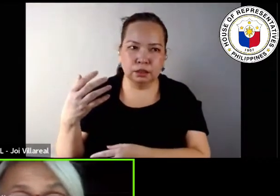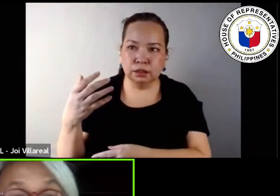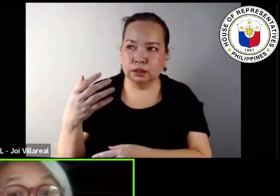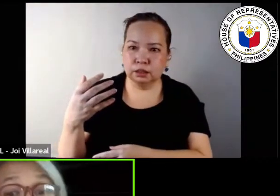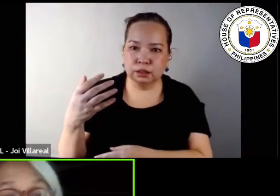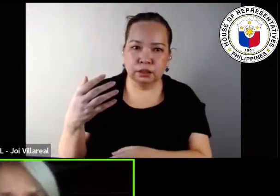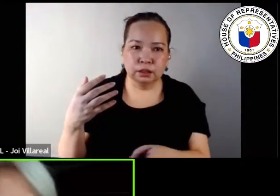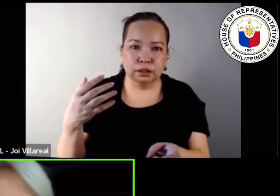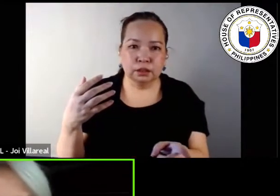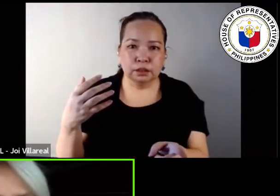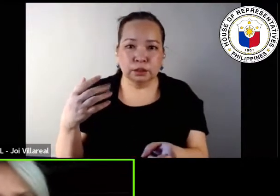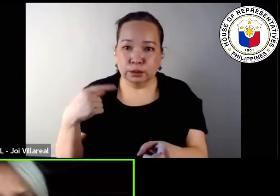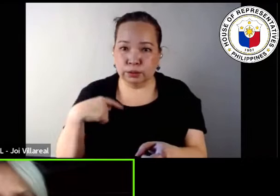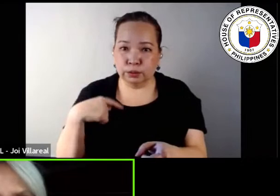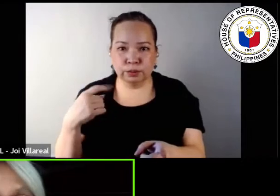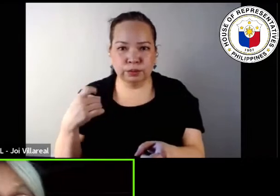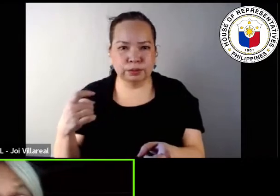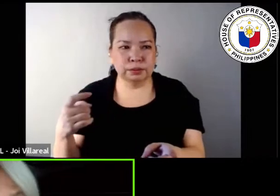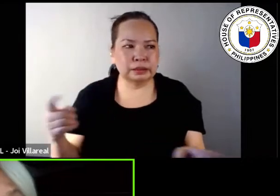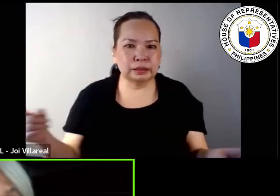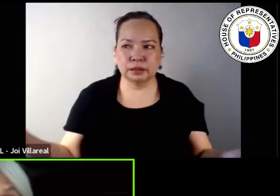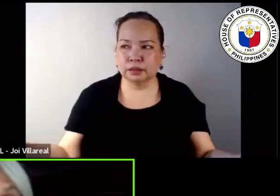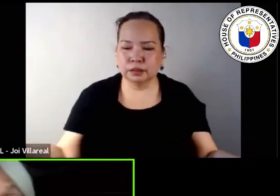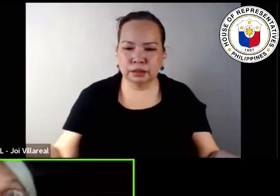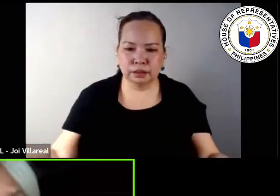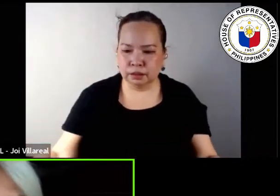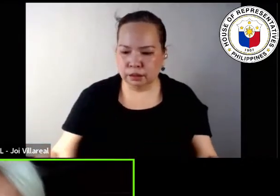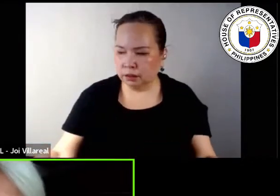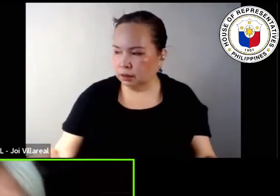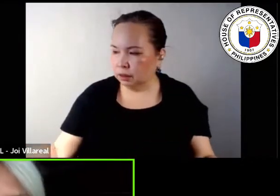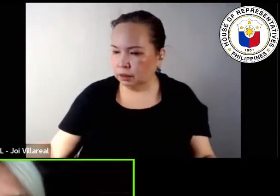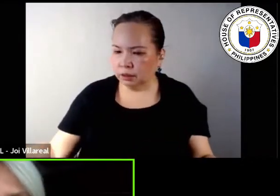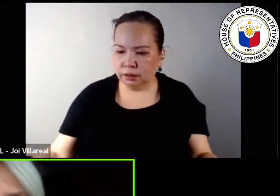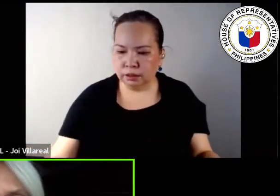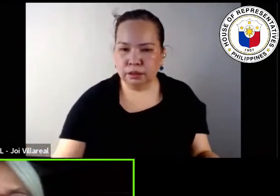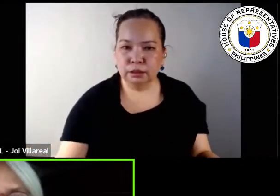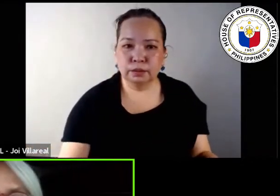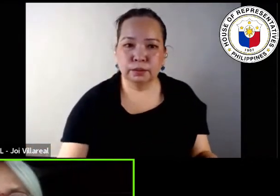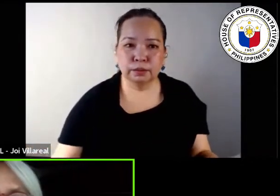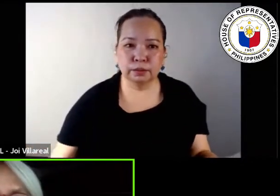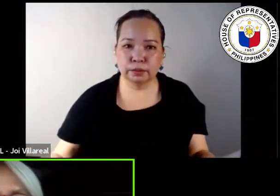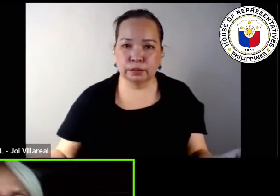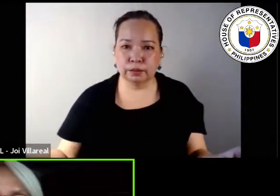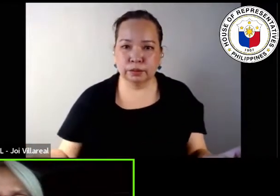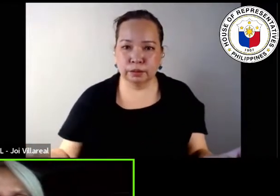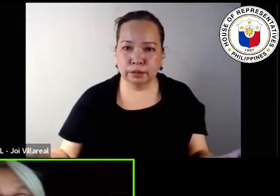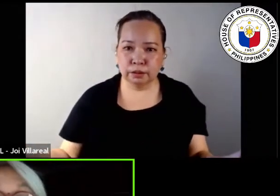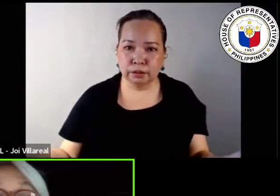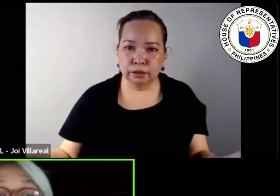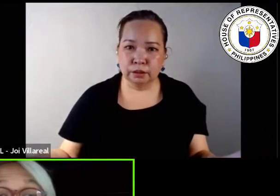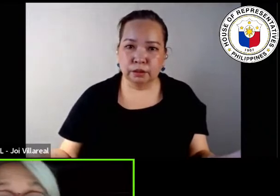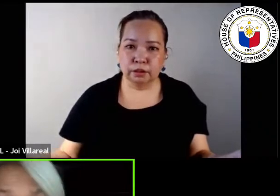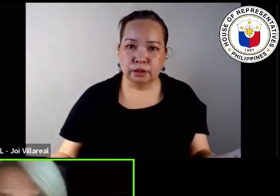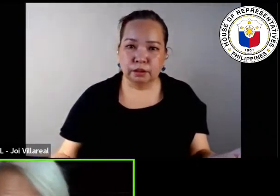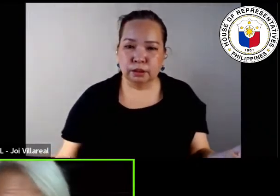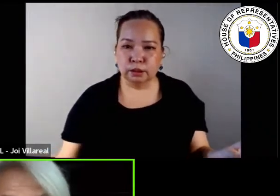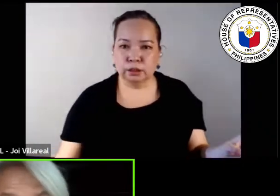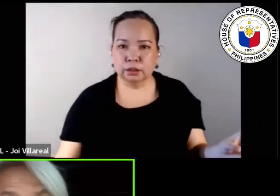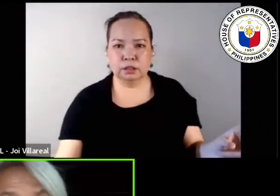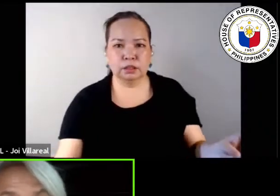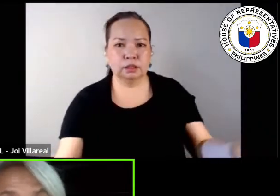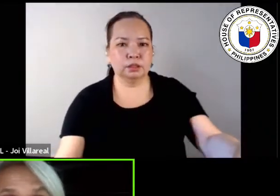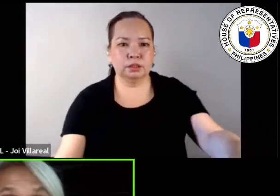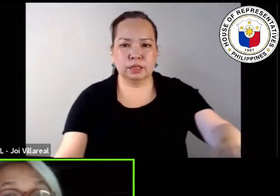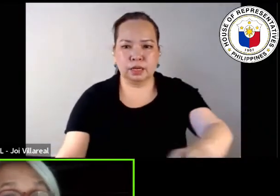mga gawain ito na gustong harapin ng FSL unit ng Komisyon sa Wikang Filipino na magkaroon po ng pambansang